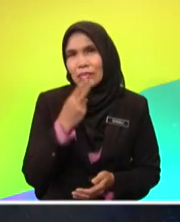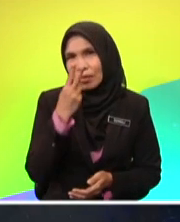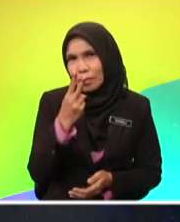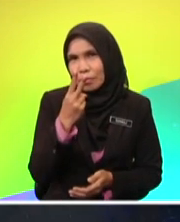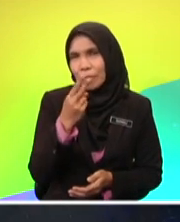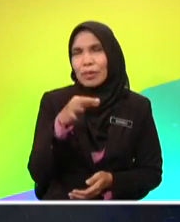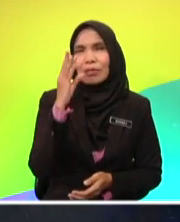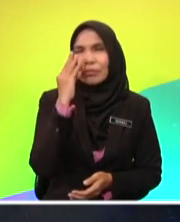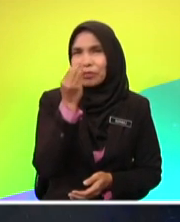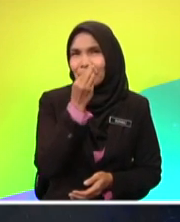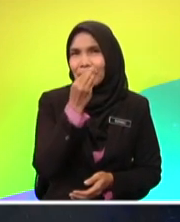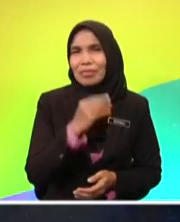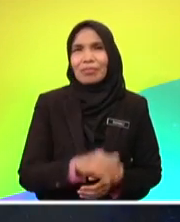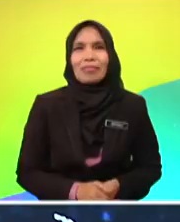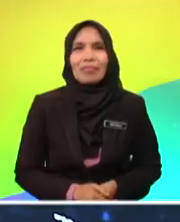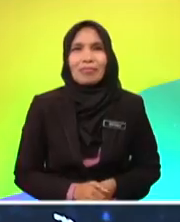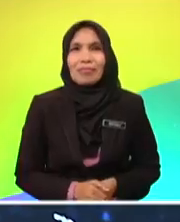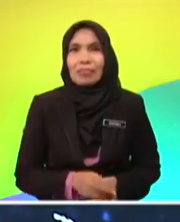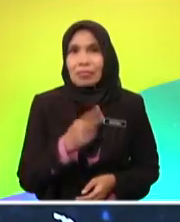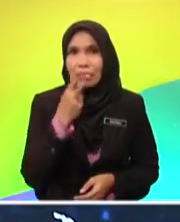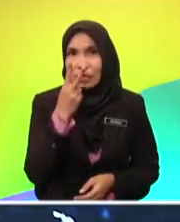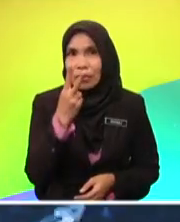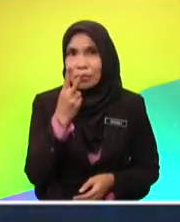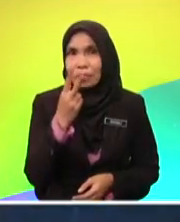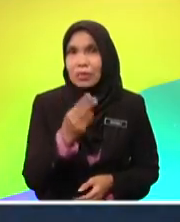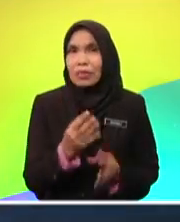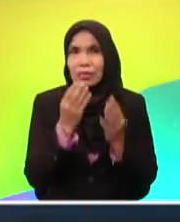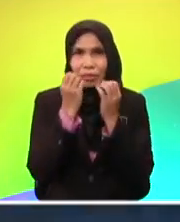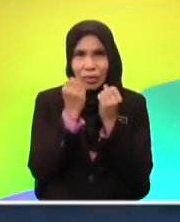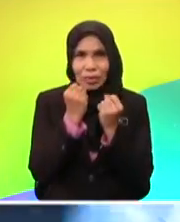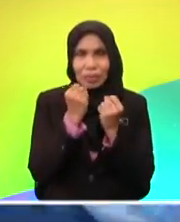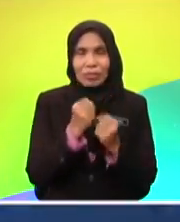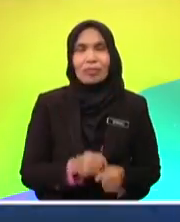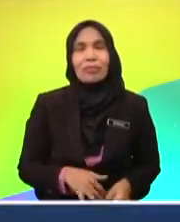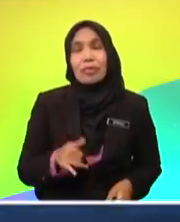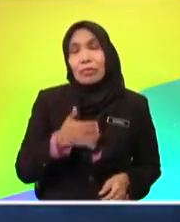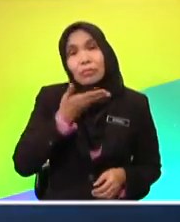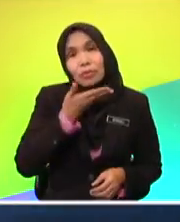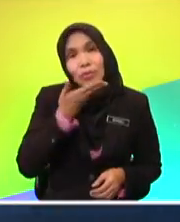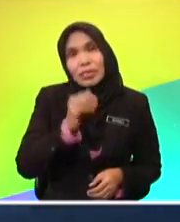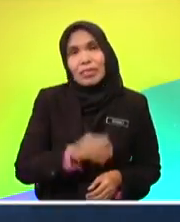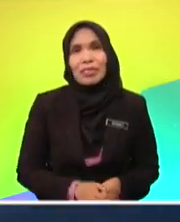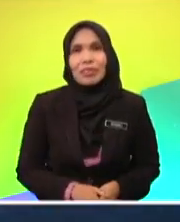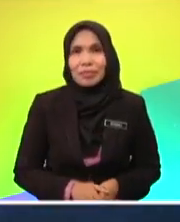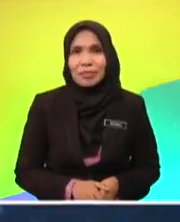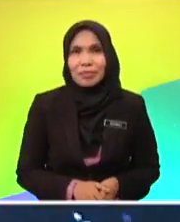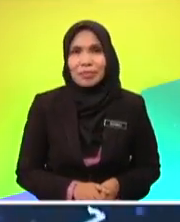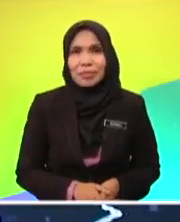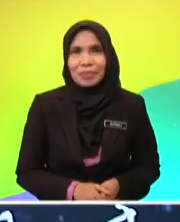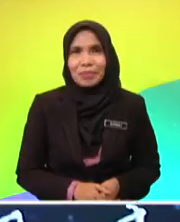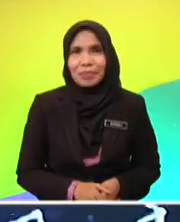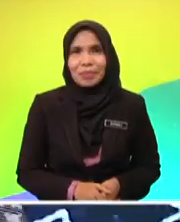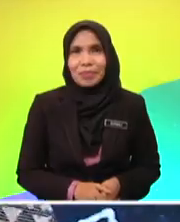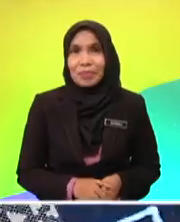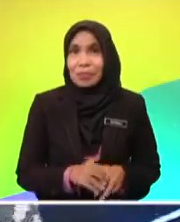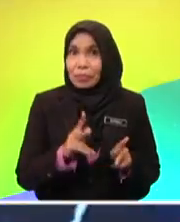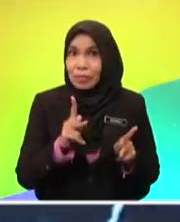Nampak pula jagungnya yang muda dan segar. Pasti adalah tumbuhan